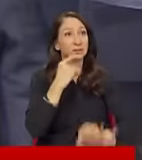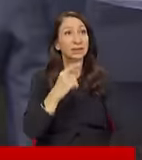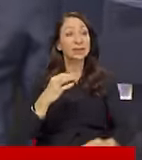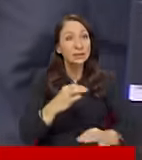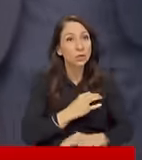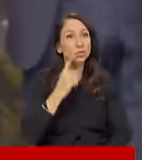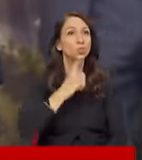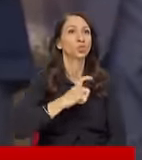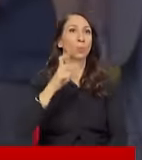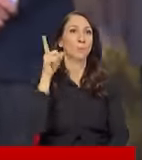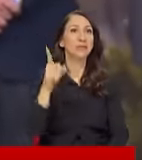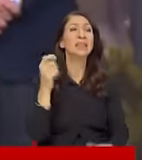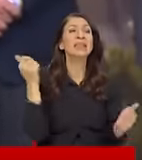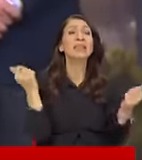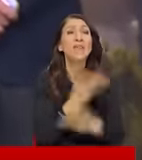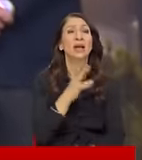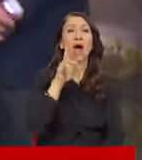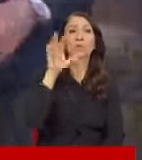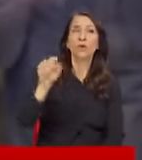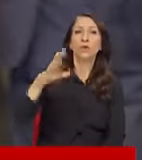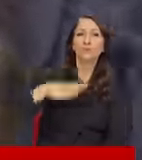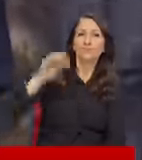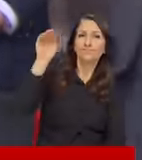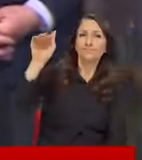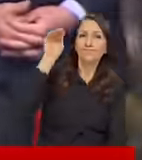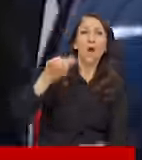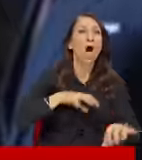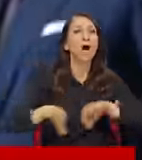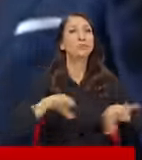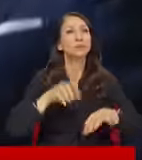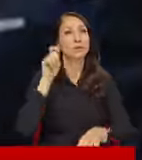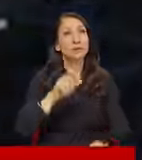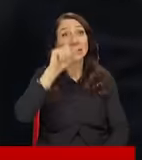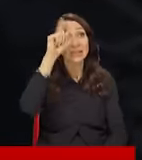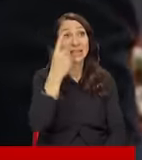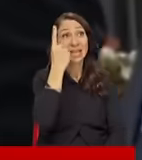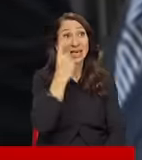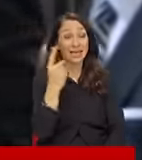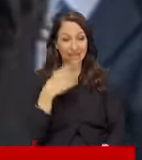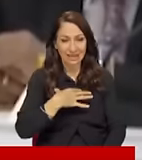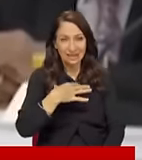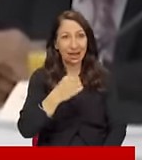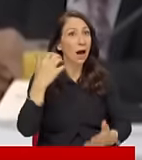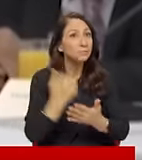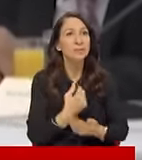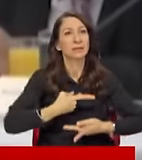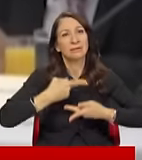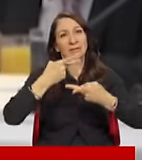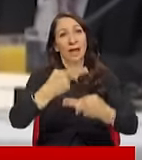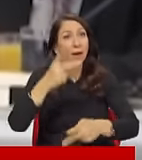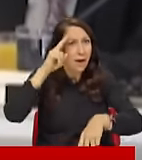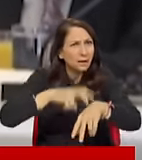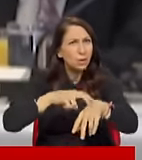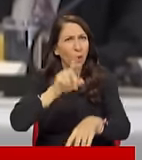Sayın Cumhurbaşkanından defalarca randevu istedim. Ayrımcılığa uğradık. Sadece ilk seçildiğimizde davet etti,